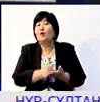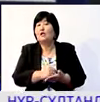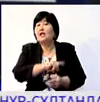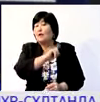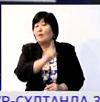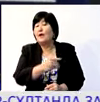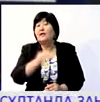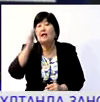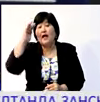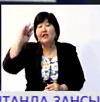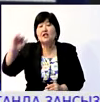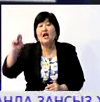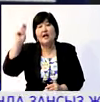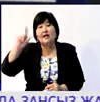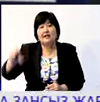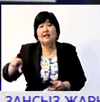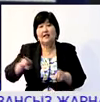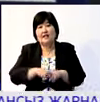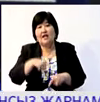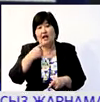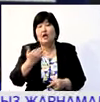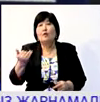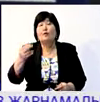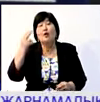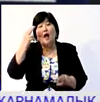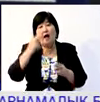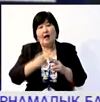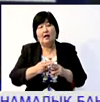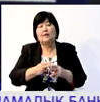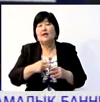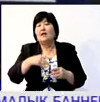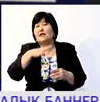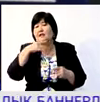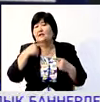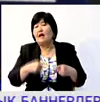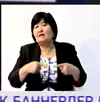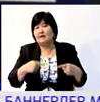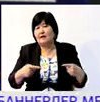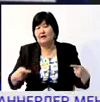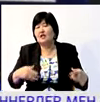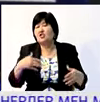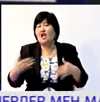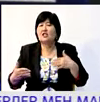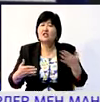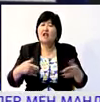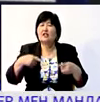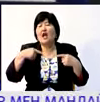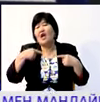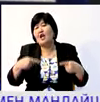яғни шәкірт ретінде айтар болсам да, ағайымыздың сан қырлы, жан жақты